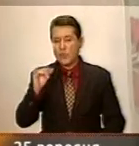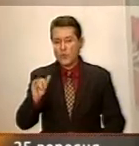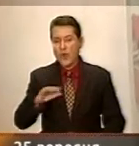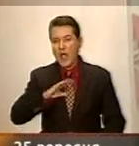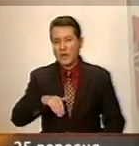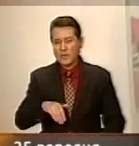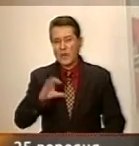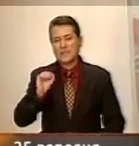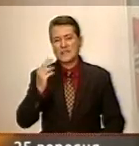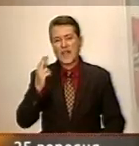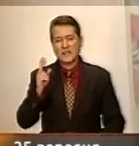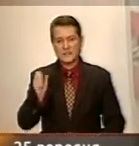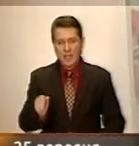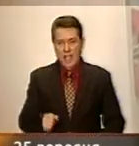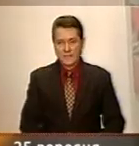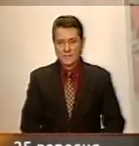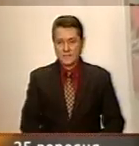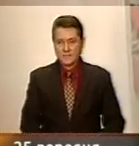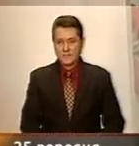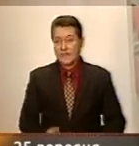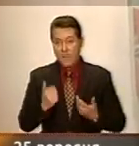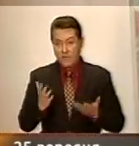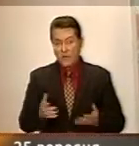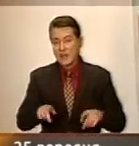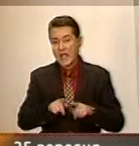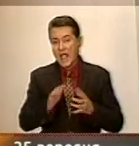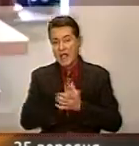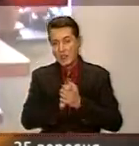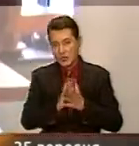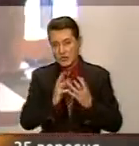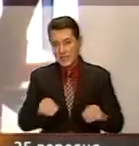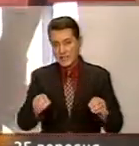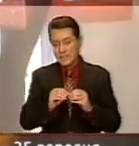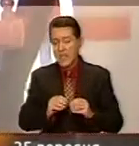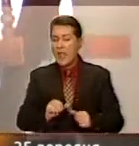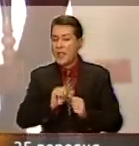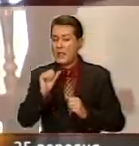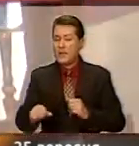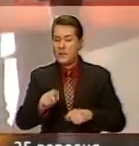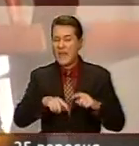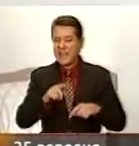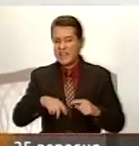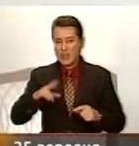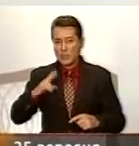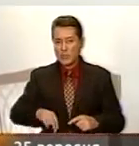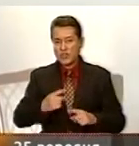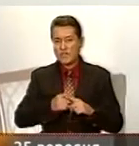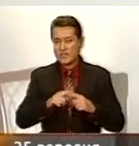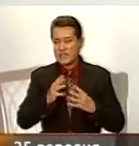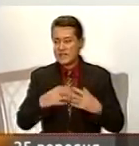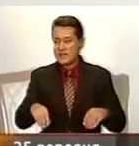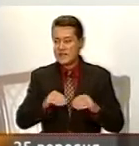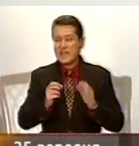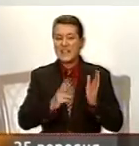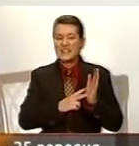прийняли Сашка. І от така дружна сім'я. Окрім двох рідних донечок, у цій сім'ї аж 7